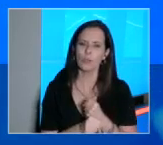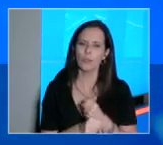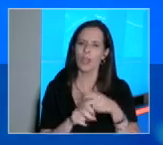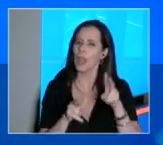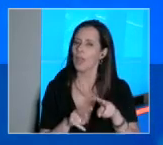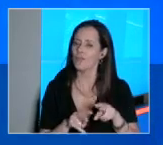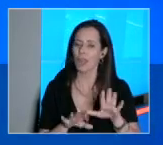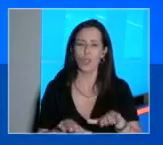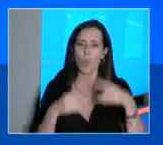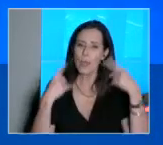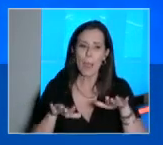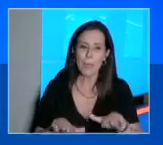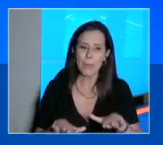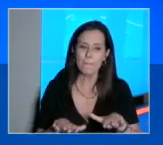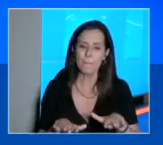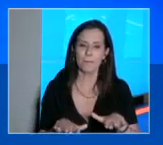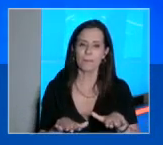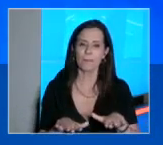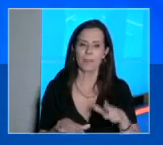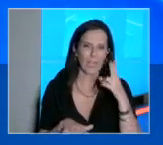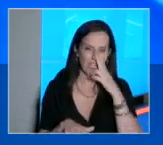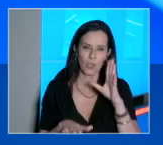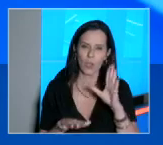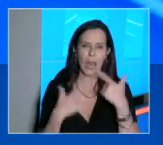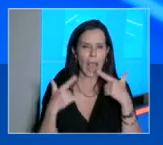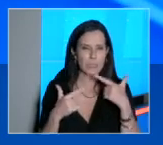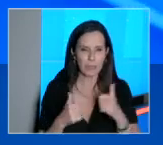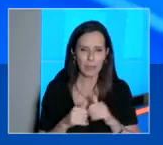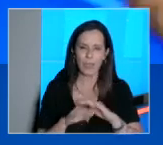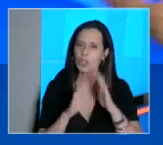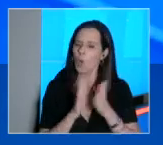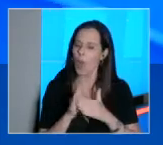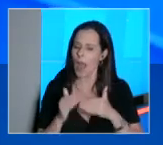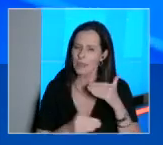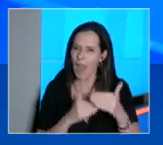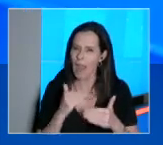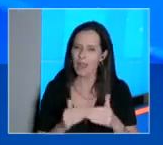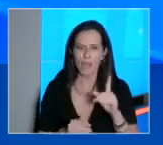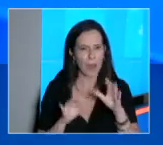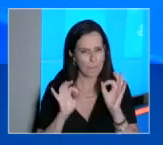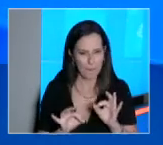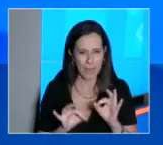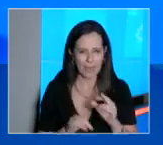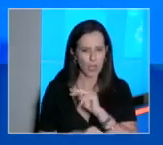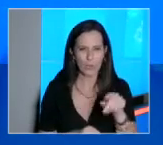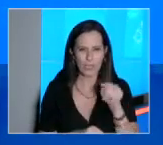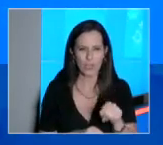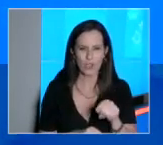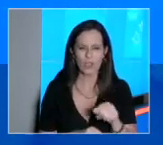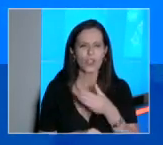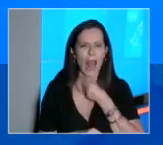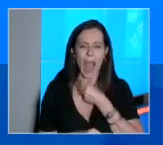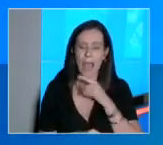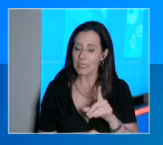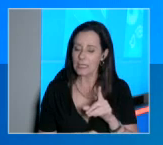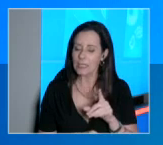אפשר לשבת פה ימים, בסדר? לנסות שנייה להסביר פה את כל התהליך שעובר פה, אבל באמת באמת הסוגיה הזאת של אדיס, הסוגיה